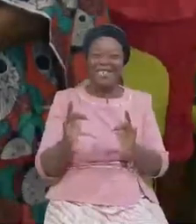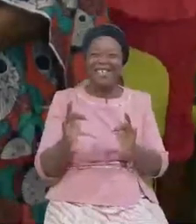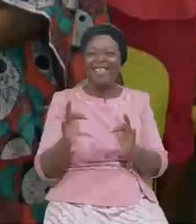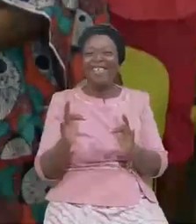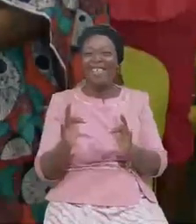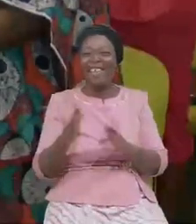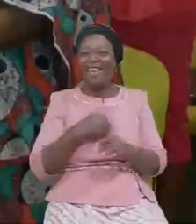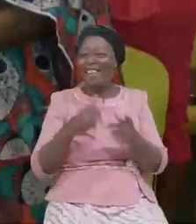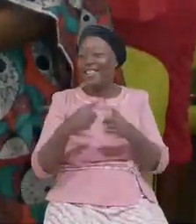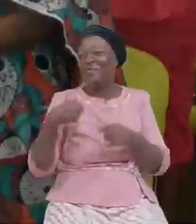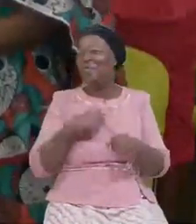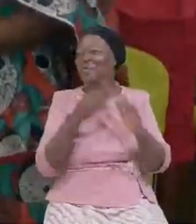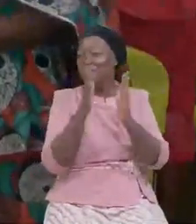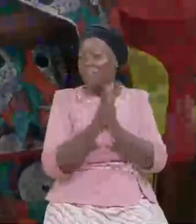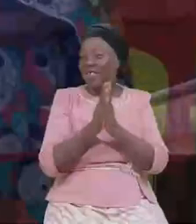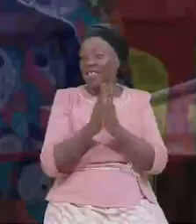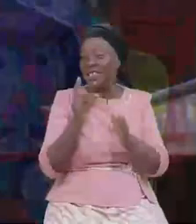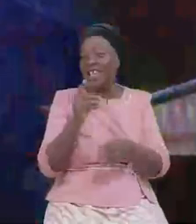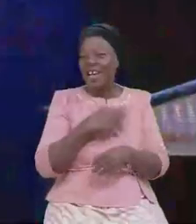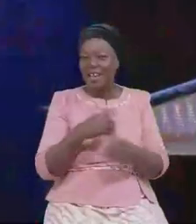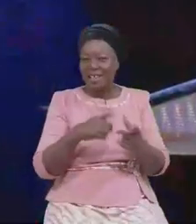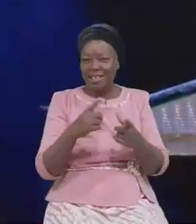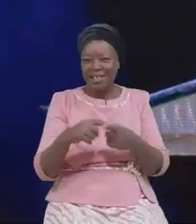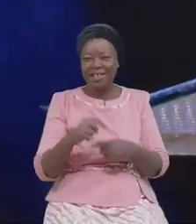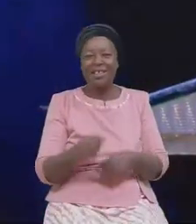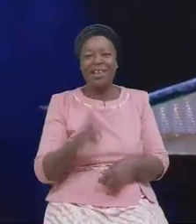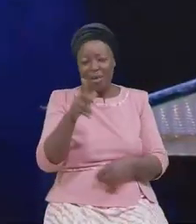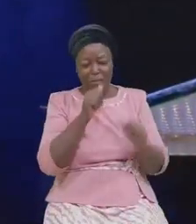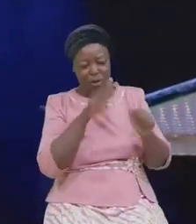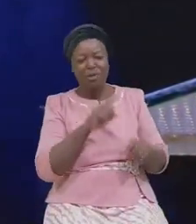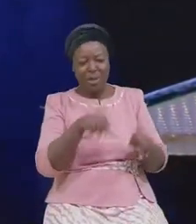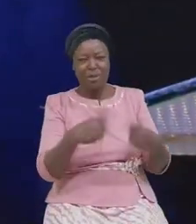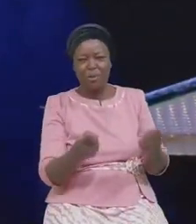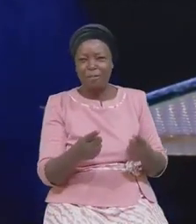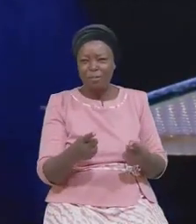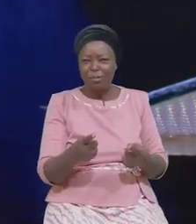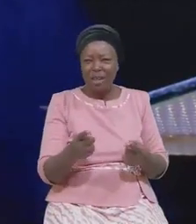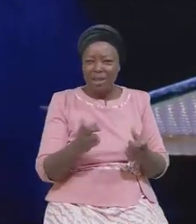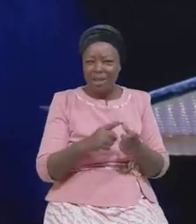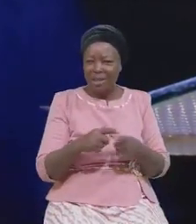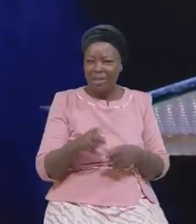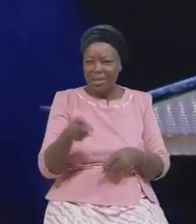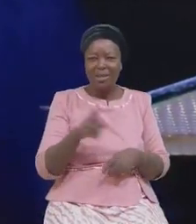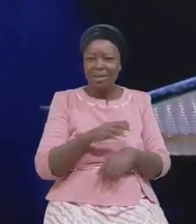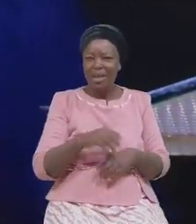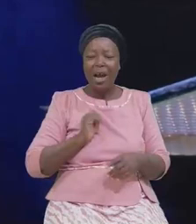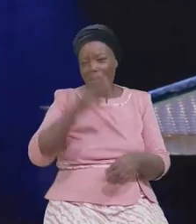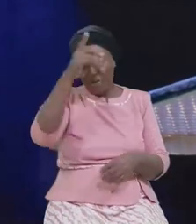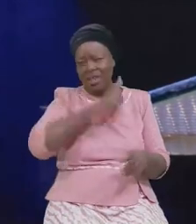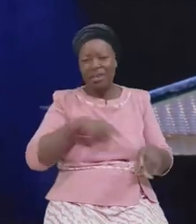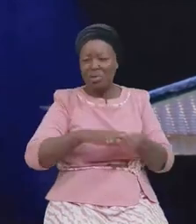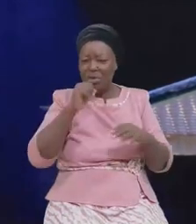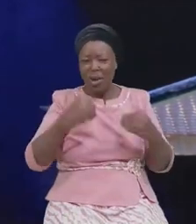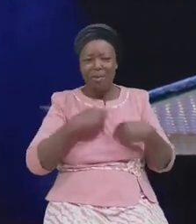prié. Et j'ai dit seulement, Dieu vous bénisse. Et je n'ai pas eu le temps pour toucher l'enfant ou toucher les gens. Comme nous